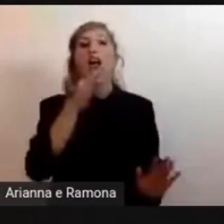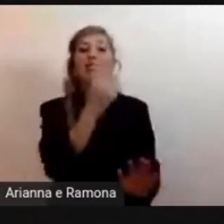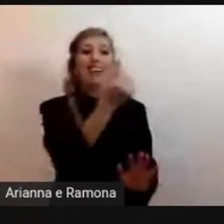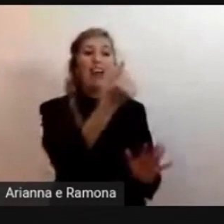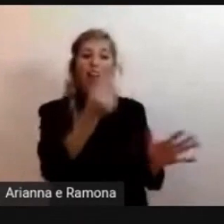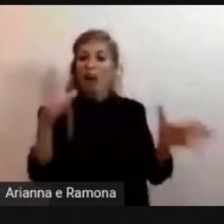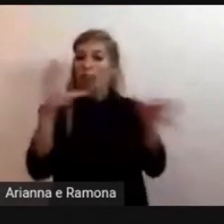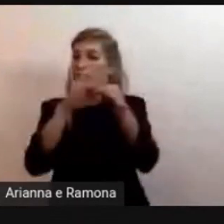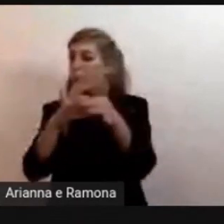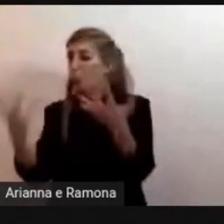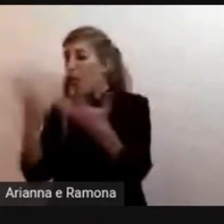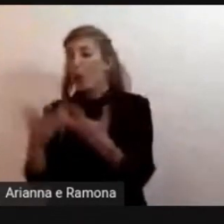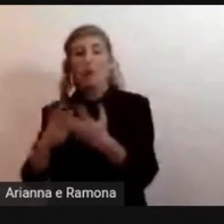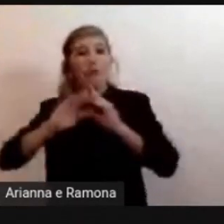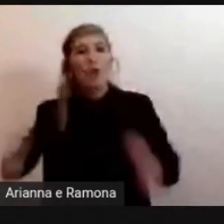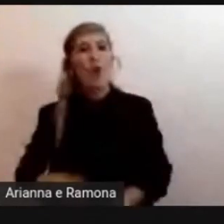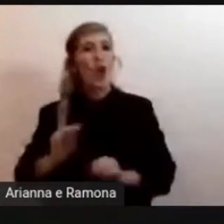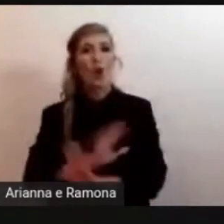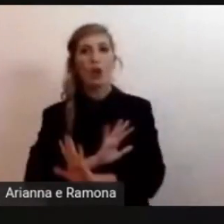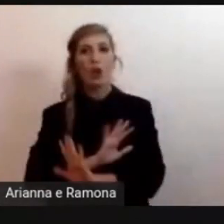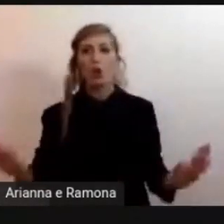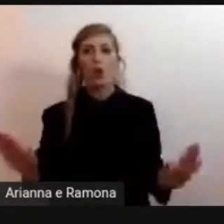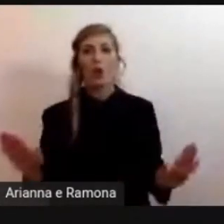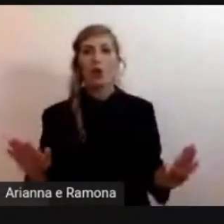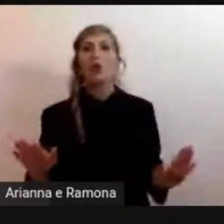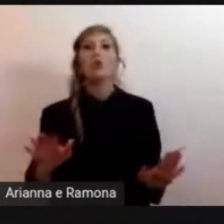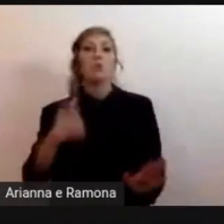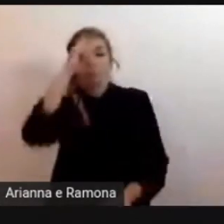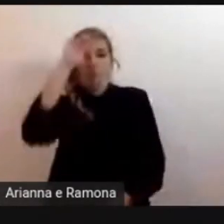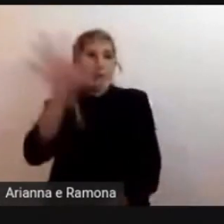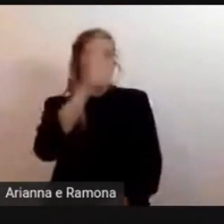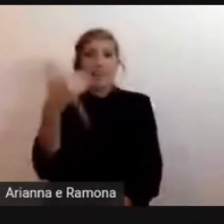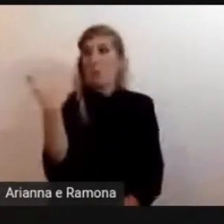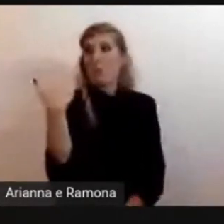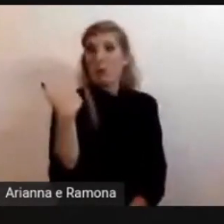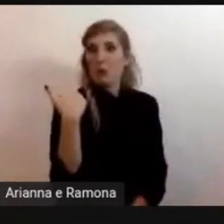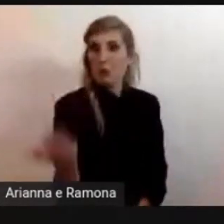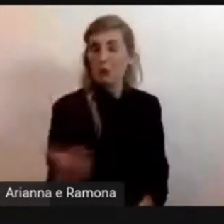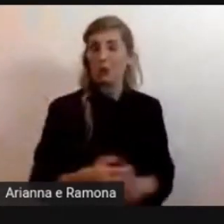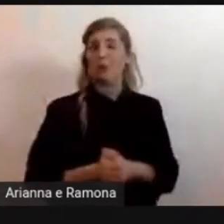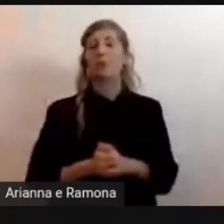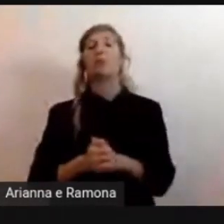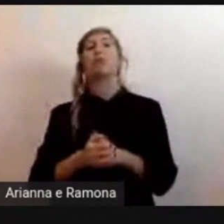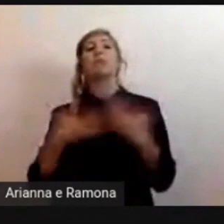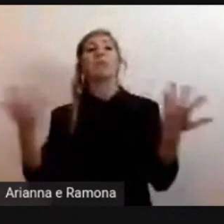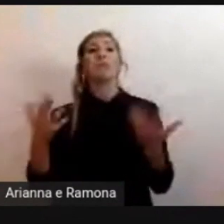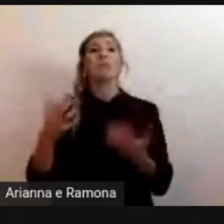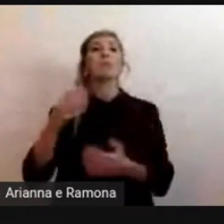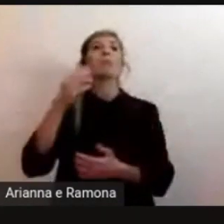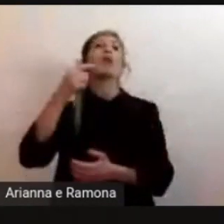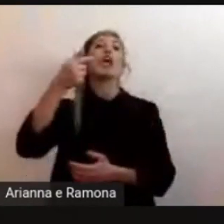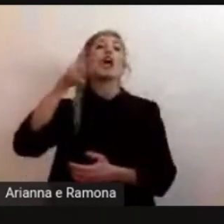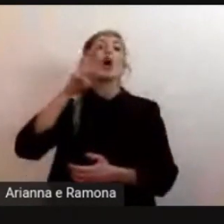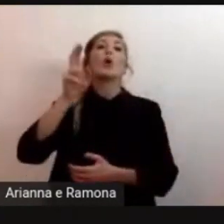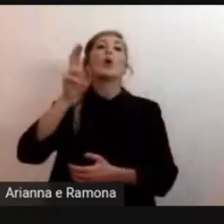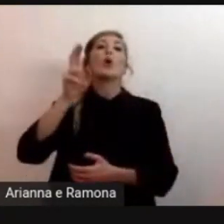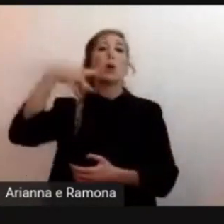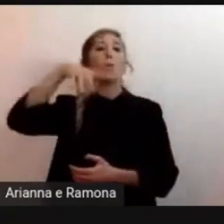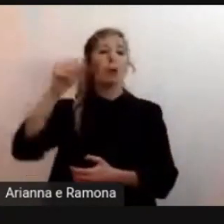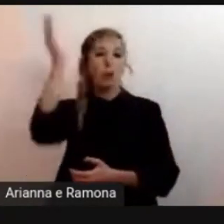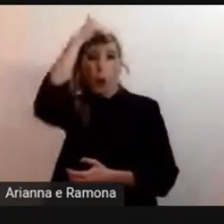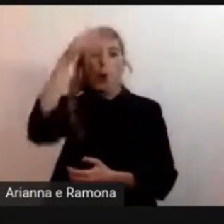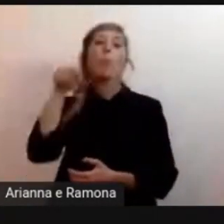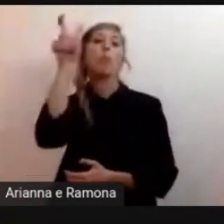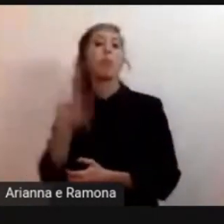niente prendiamo l'esempio molto recente trump ha immesso nel